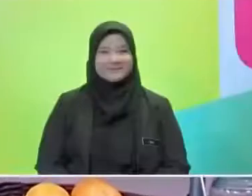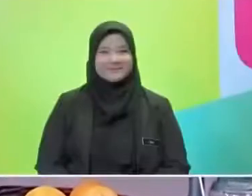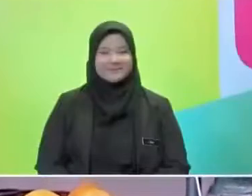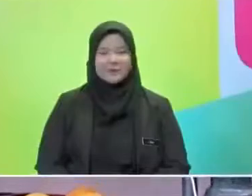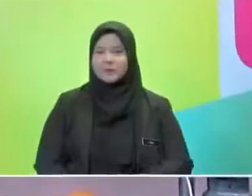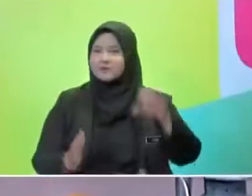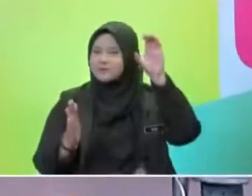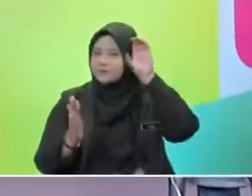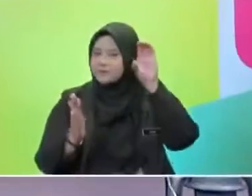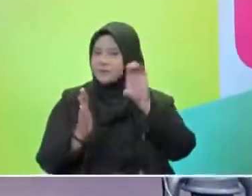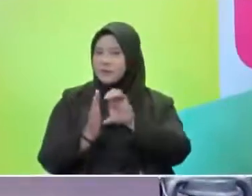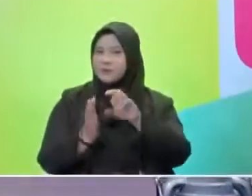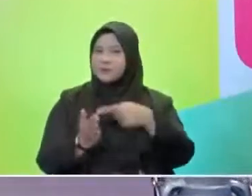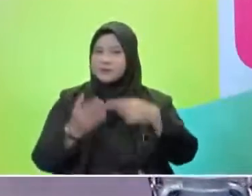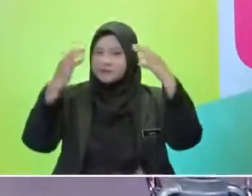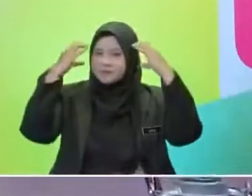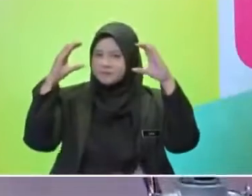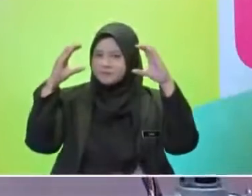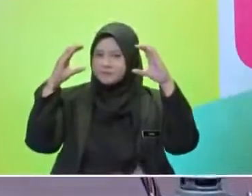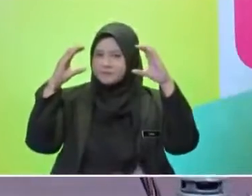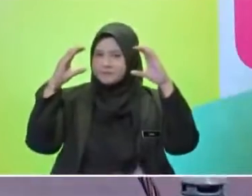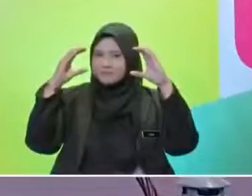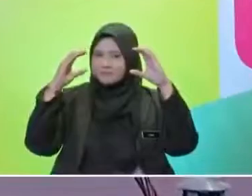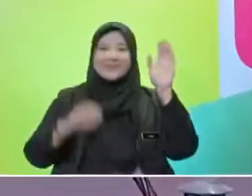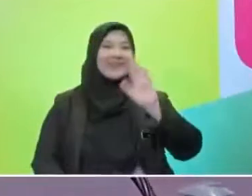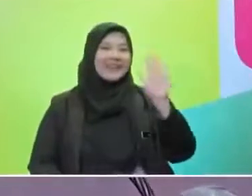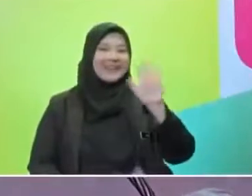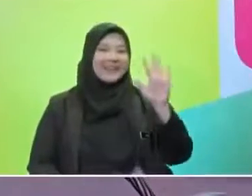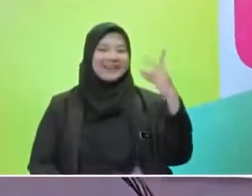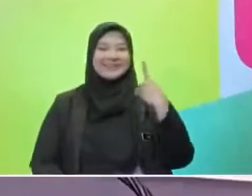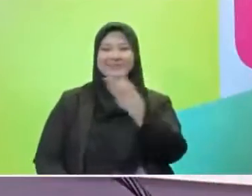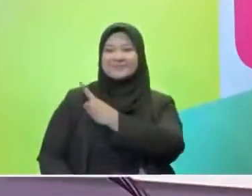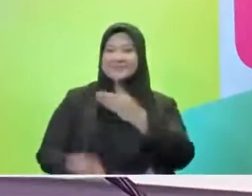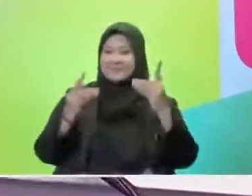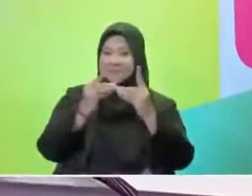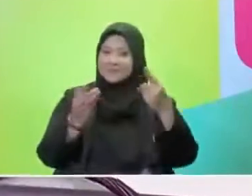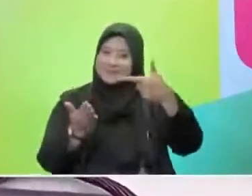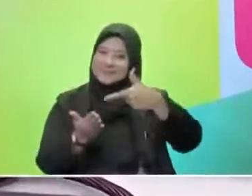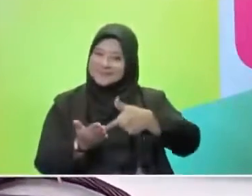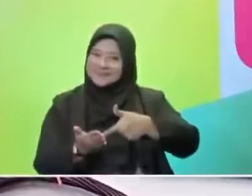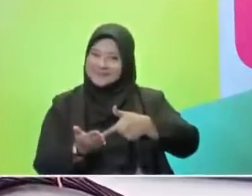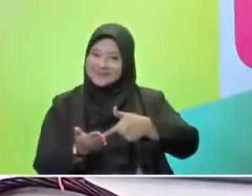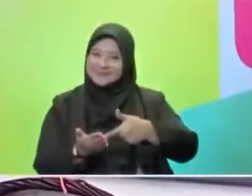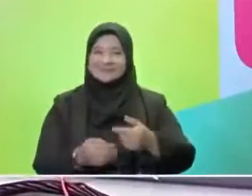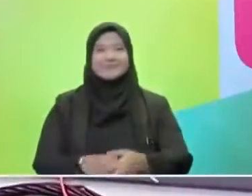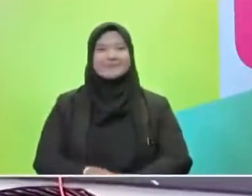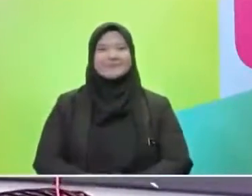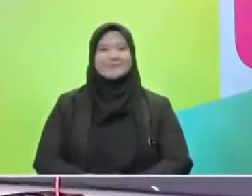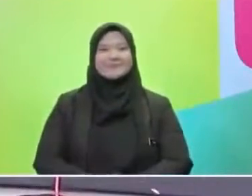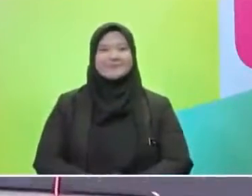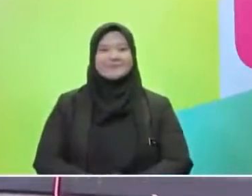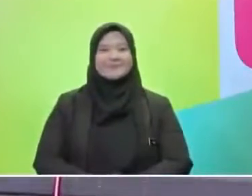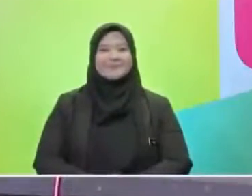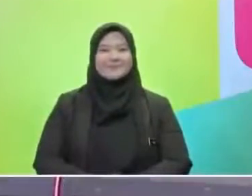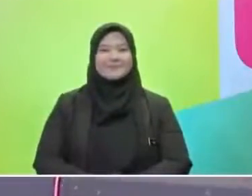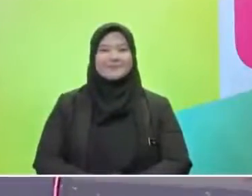Gambar apa ni, cikgu? Murid-murid kembali ke slot prasekolah di Didik TV KPM. Masih bersama saya Nisa K dan Cikgu